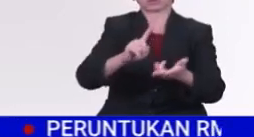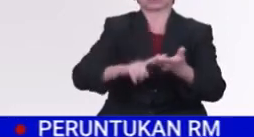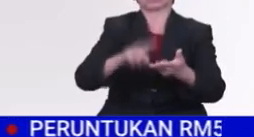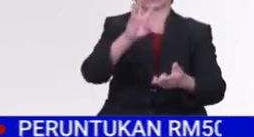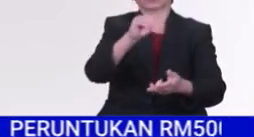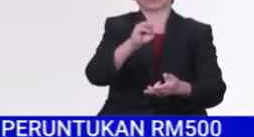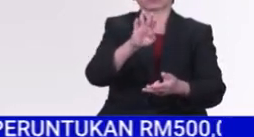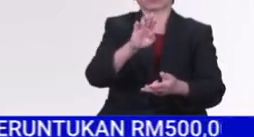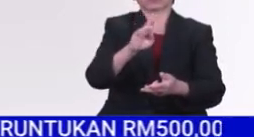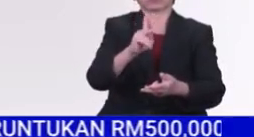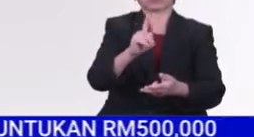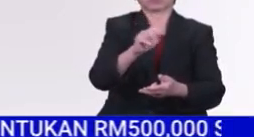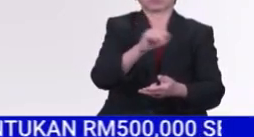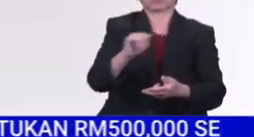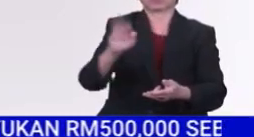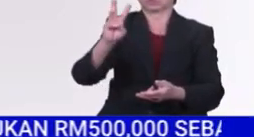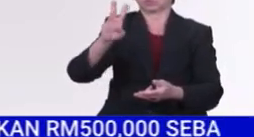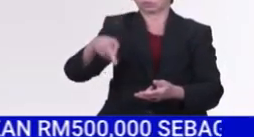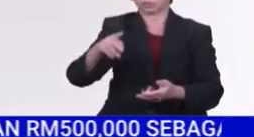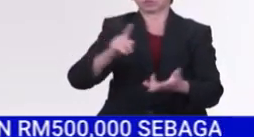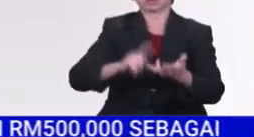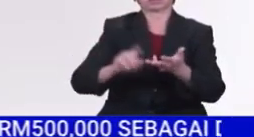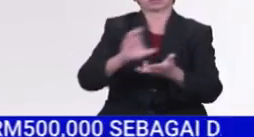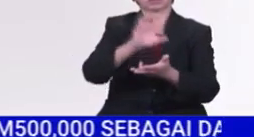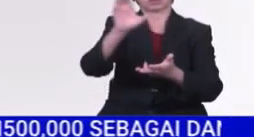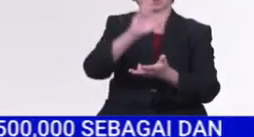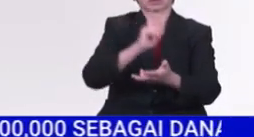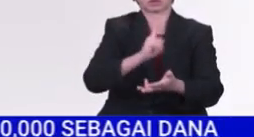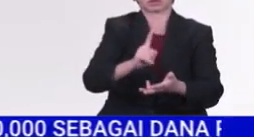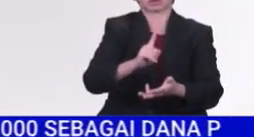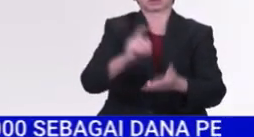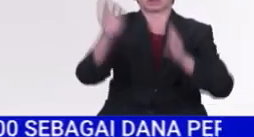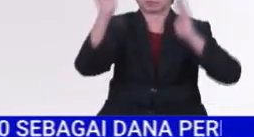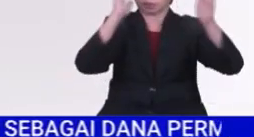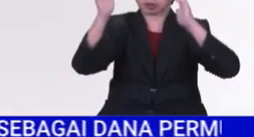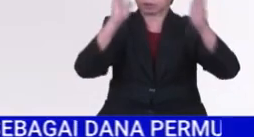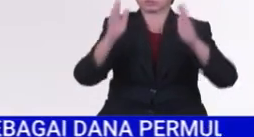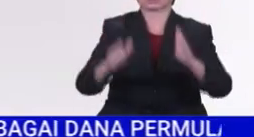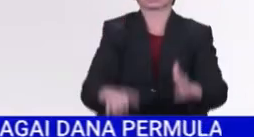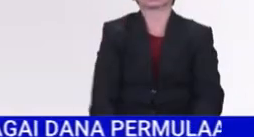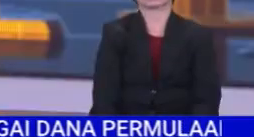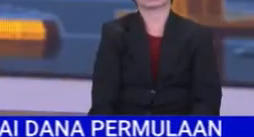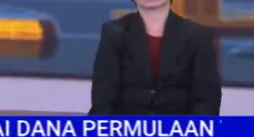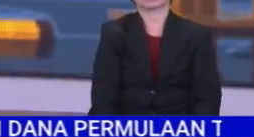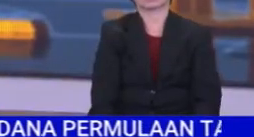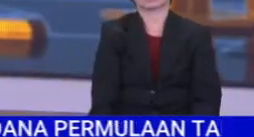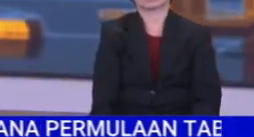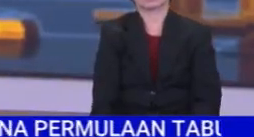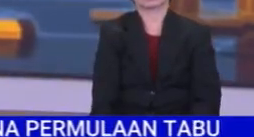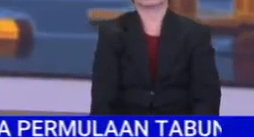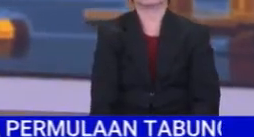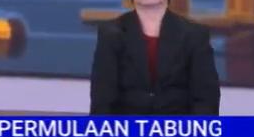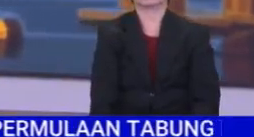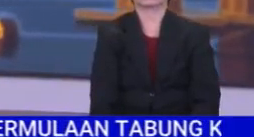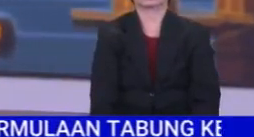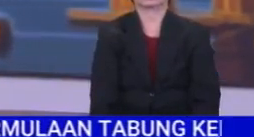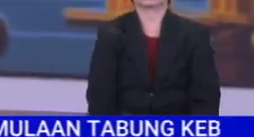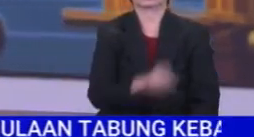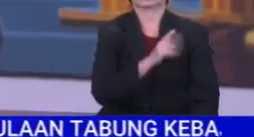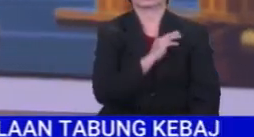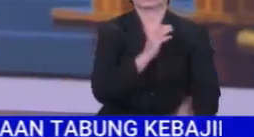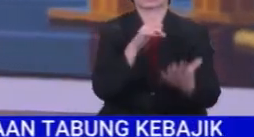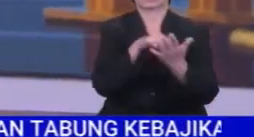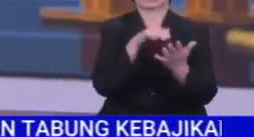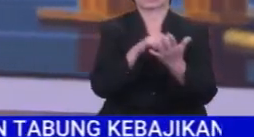movie udah persekutuan dan velg Comet kondisi versi Islam licia Hi Ho Hai Kementerian